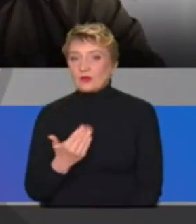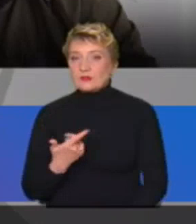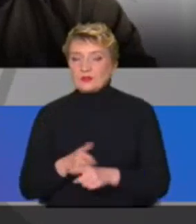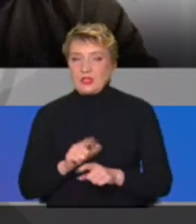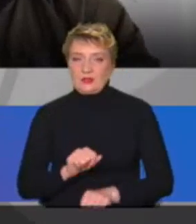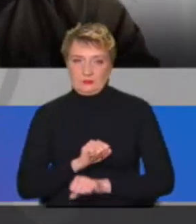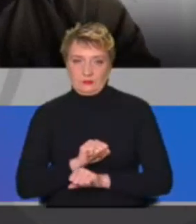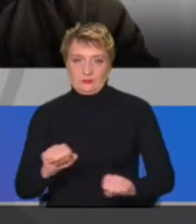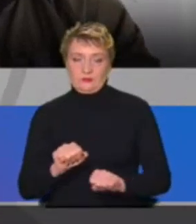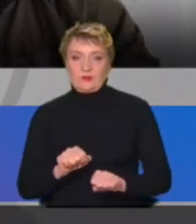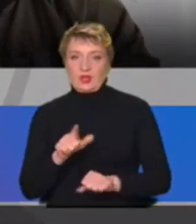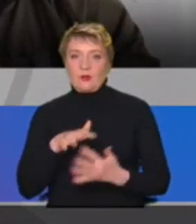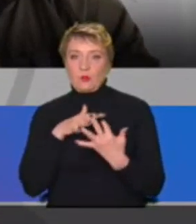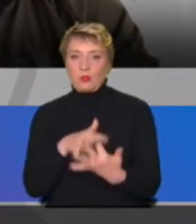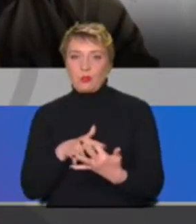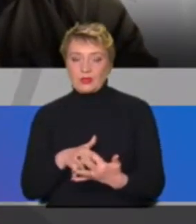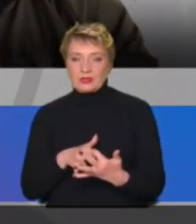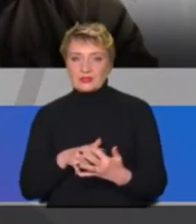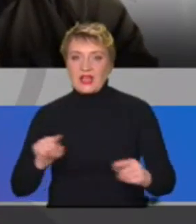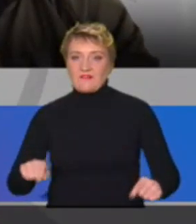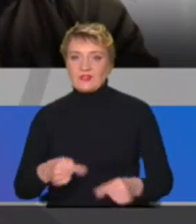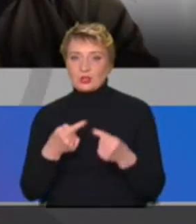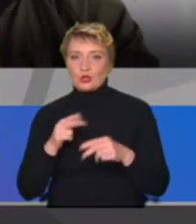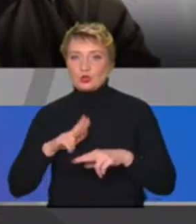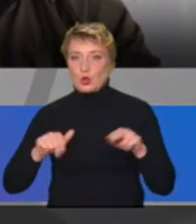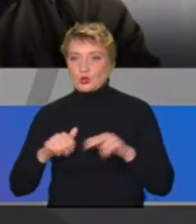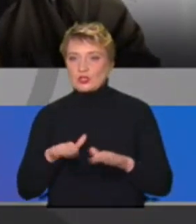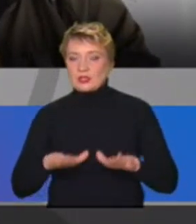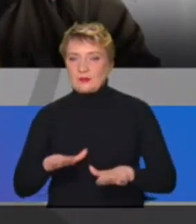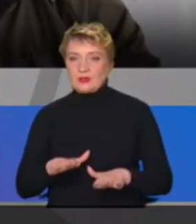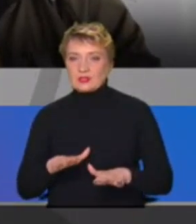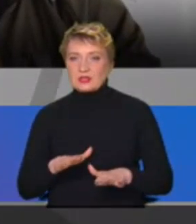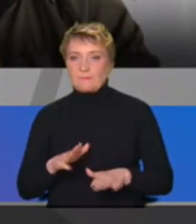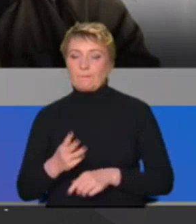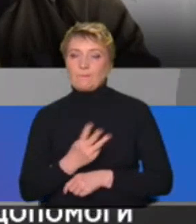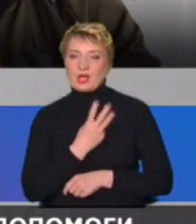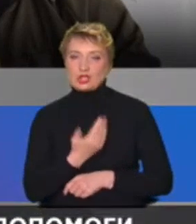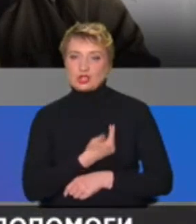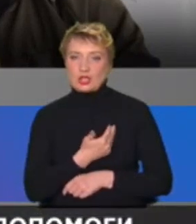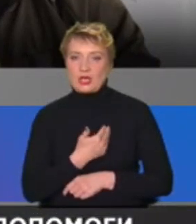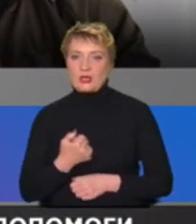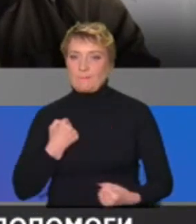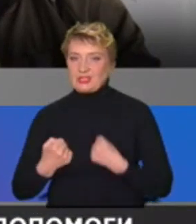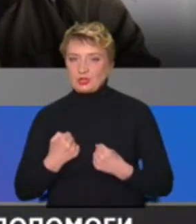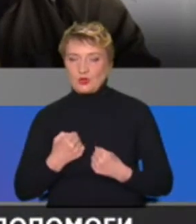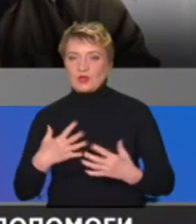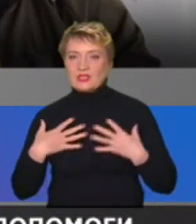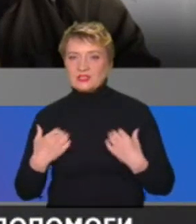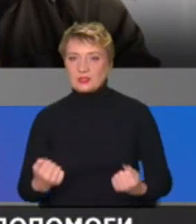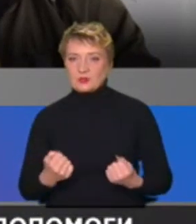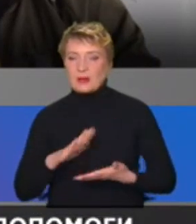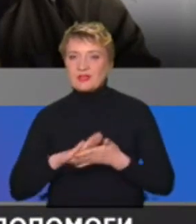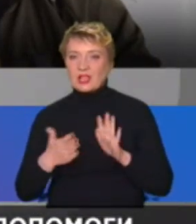стійкість в боях, і за стійкість у відродженні міста. Бажаємо вам міцного здоров'я, аби вдавалося з кожним днем тільки налагоджувати